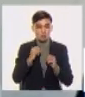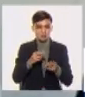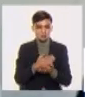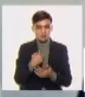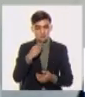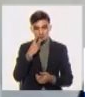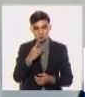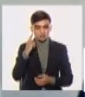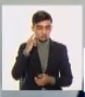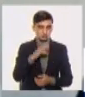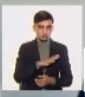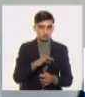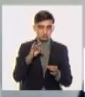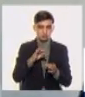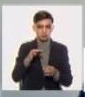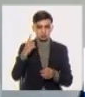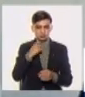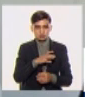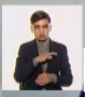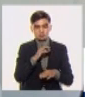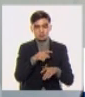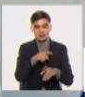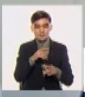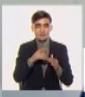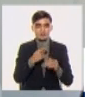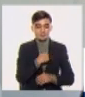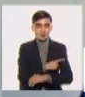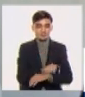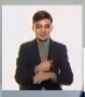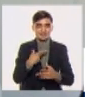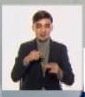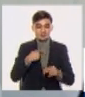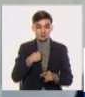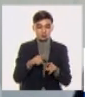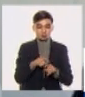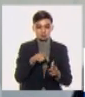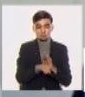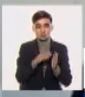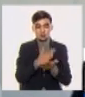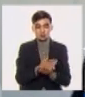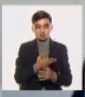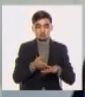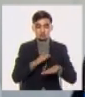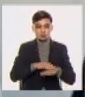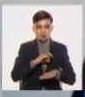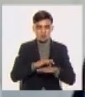там, да, слухи доходят там, о пациентах в этой же больнице, которые находятся в более